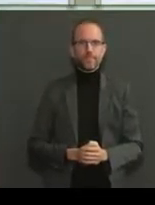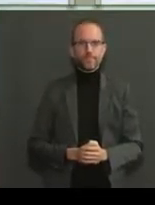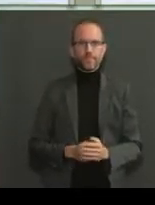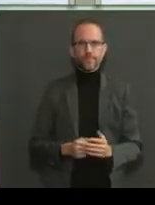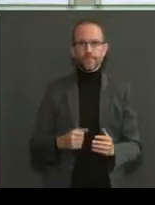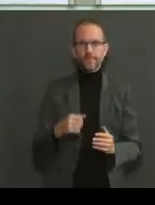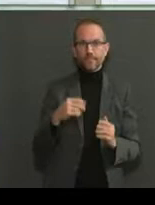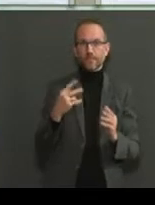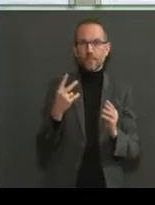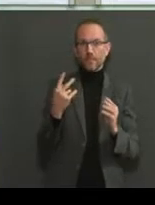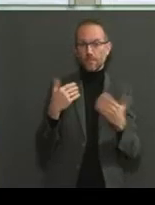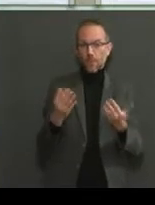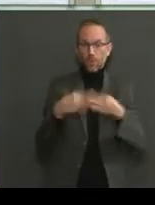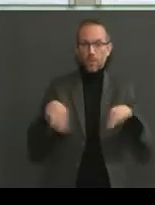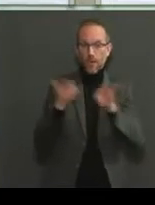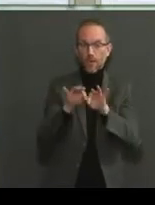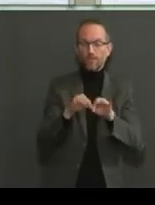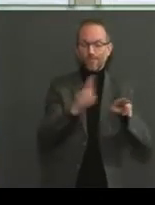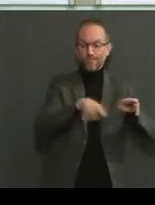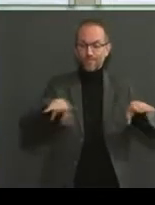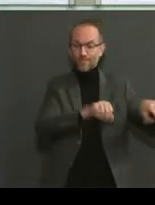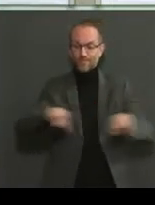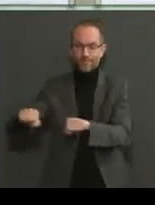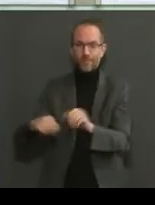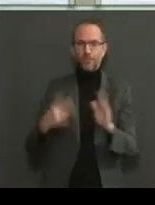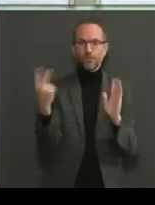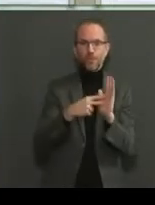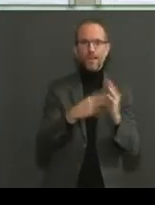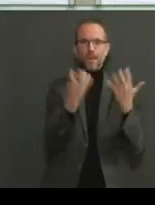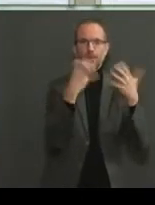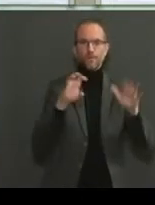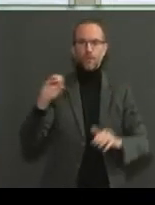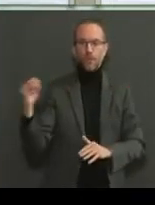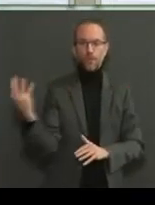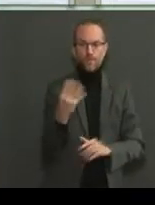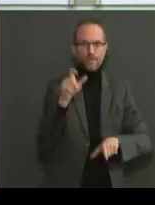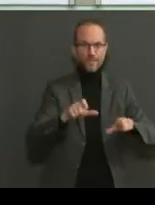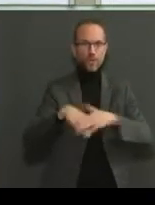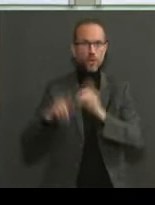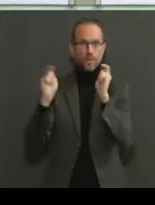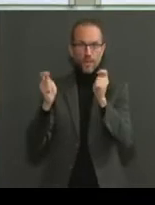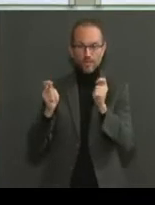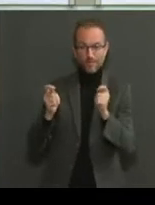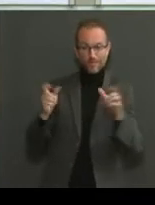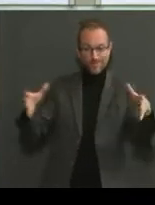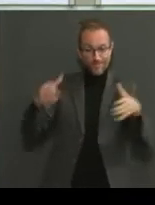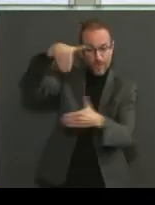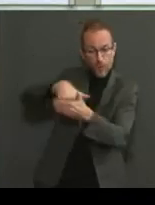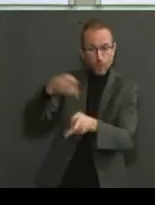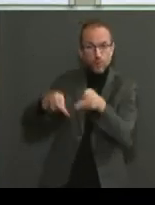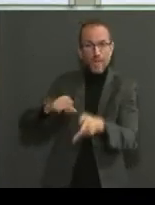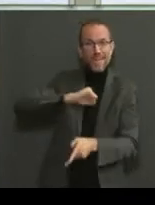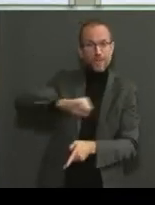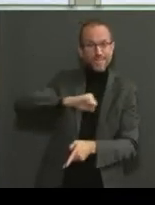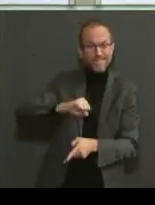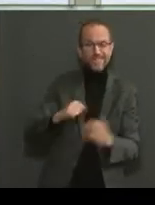2939 patients Covid sont à présent hospitalisés, dont 657 aux soins